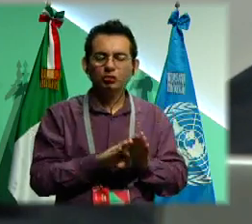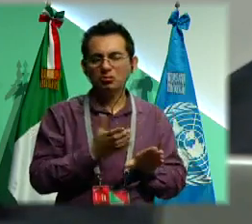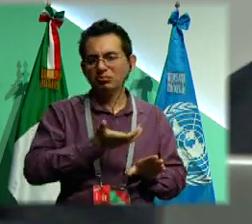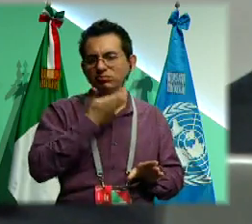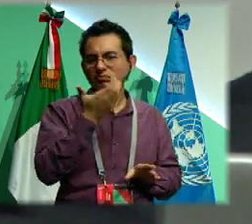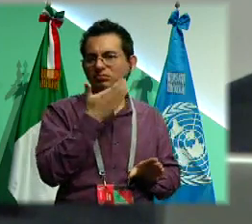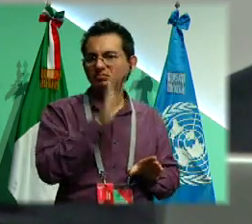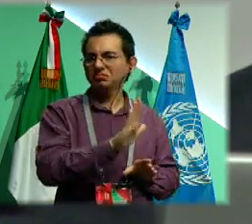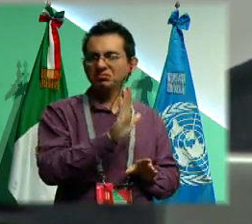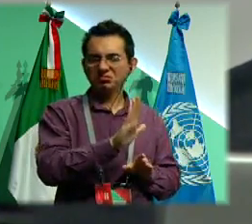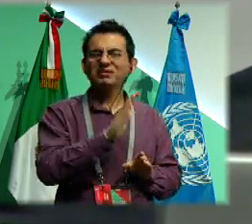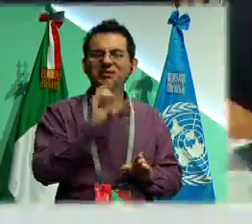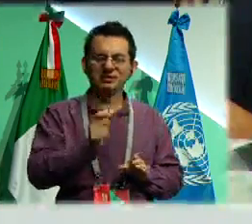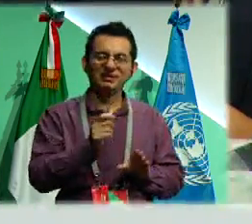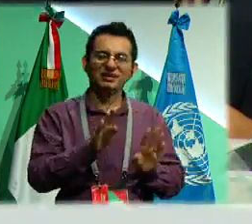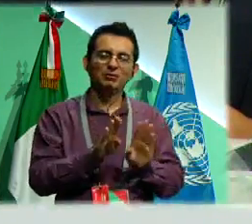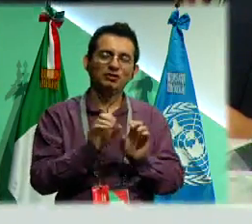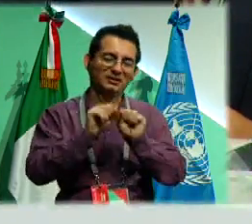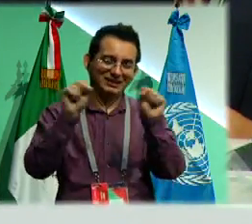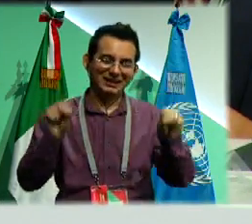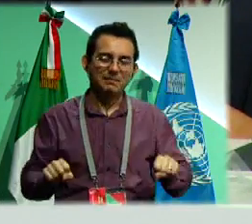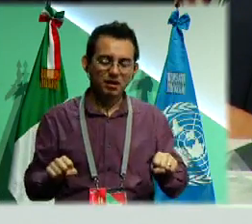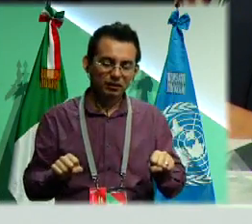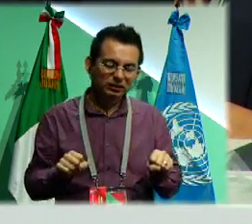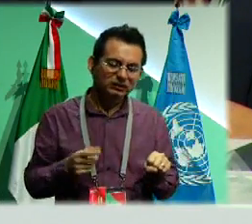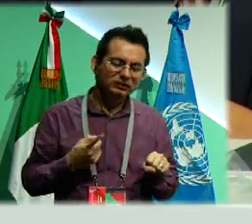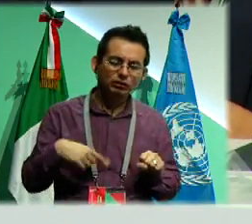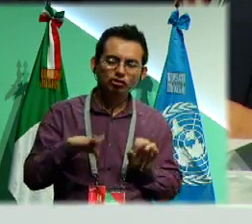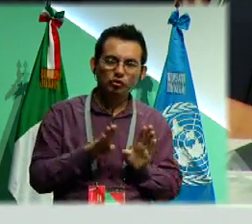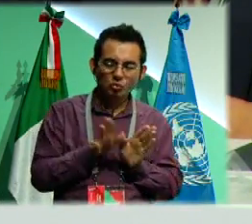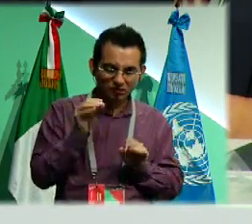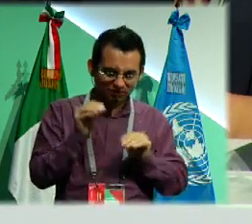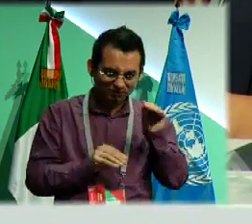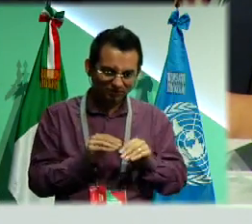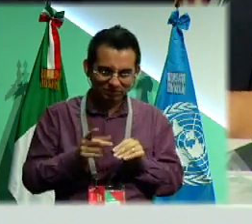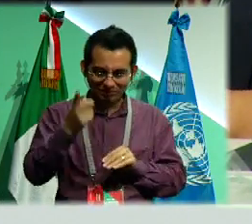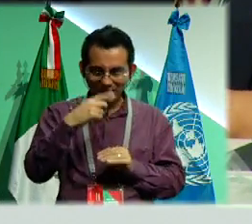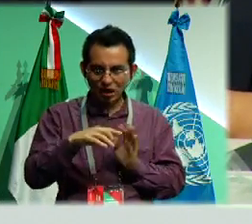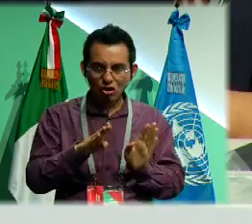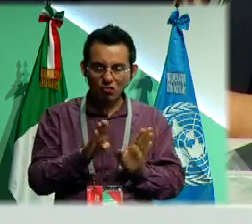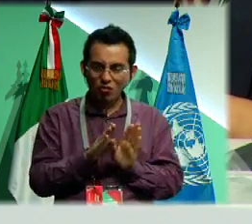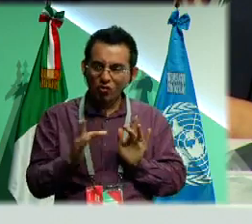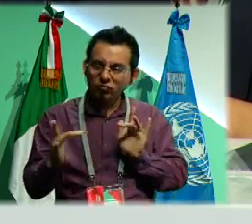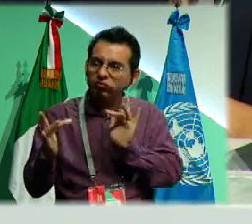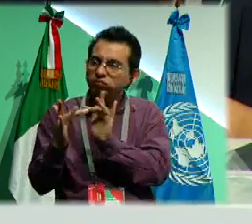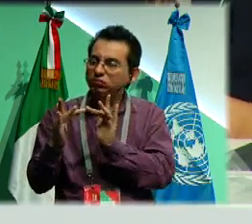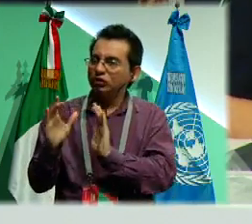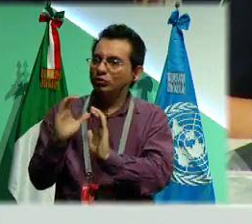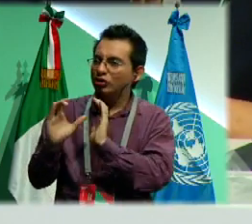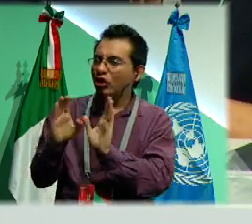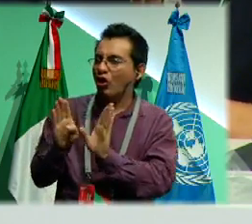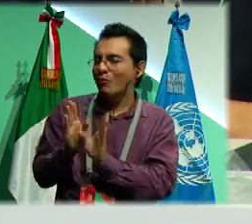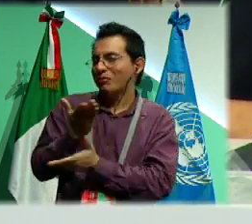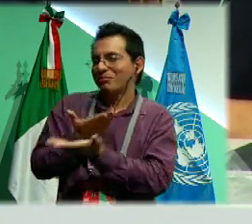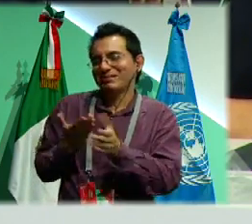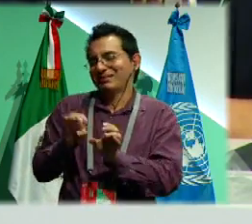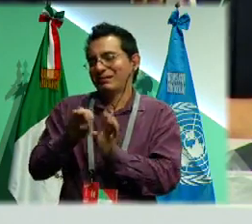consultation du secteur privé et des entreprises dans le cadre d'un dialogue